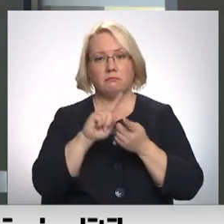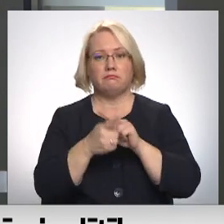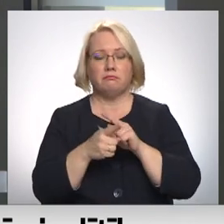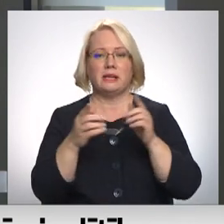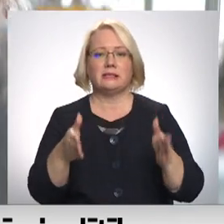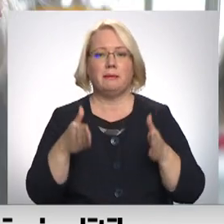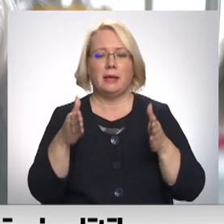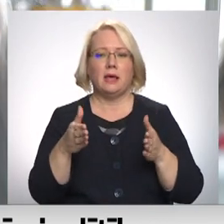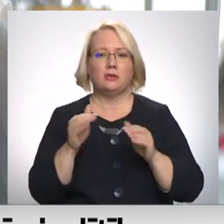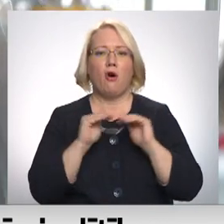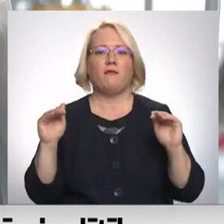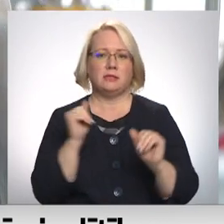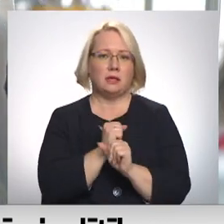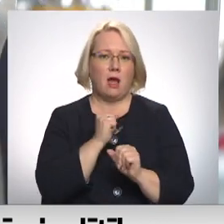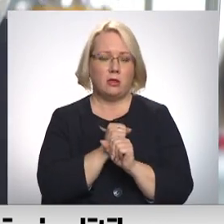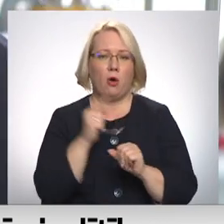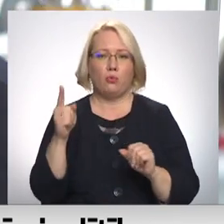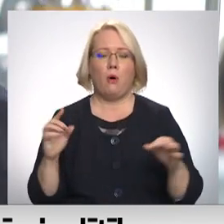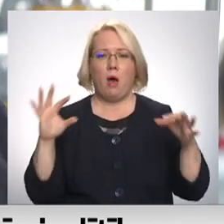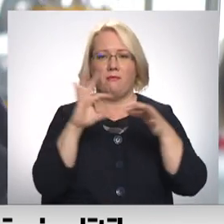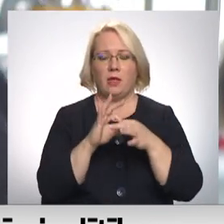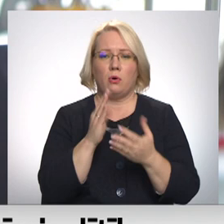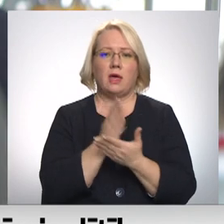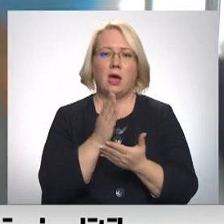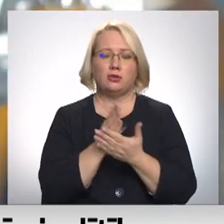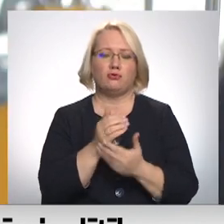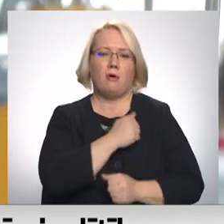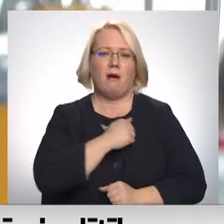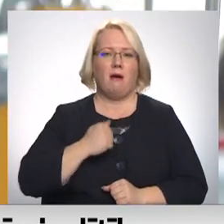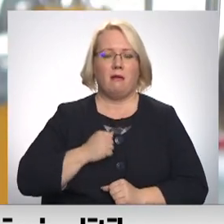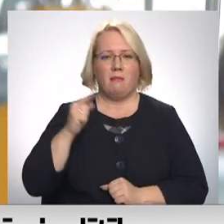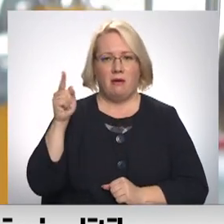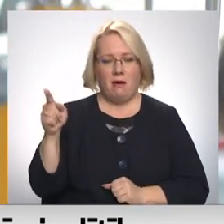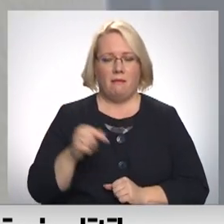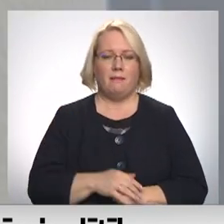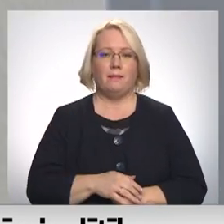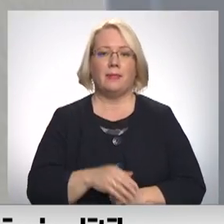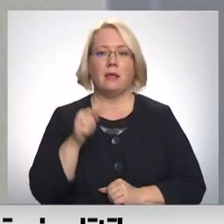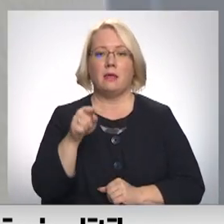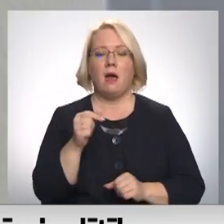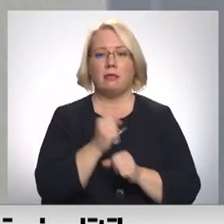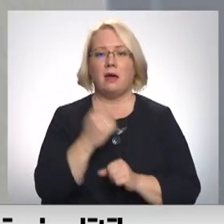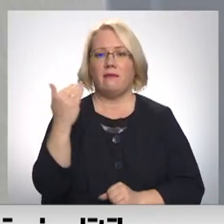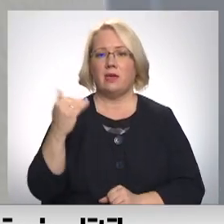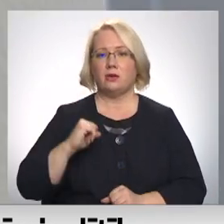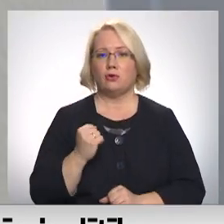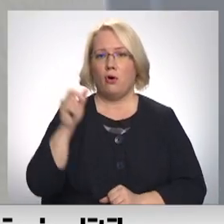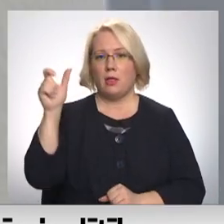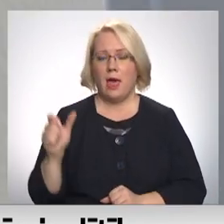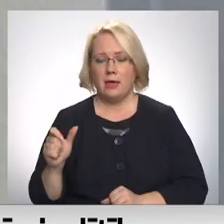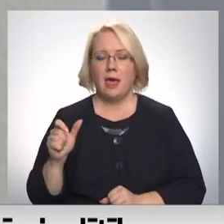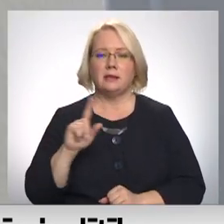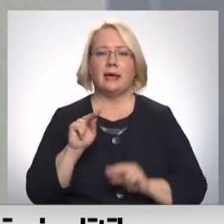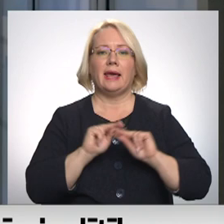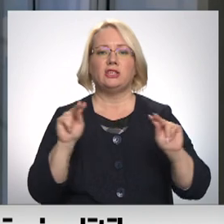slimnīcu štata darbinieci un šo darbu savienot ar jau esošo nacionālajos bruņotajos spēkos. Tā jau dara viņas kolēģis NBS